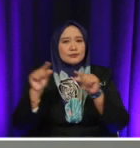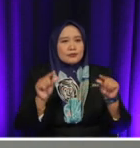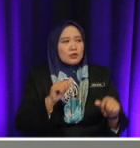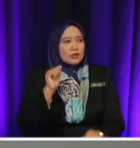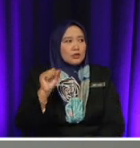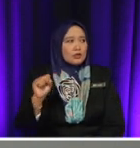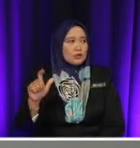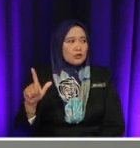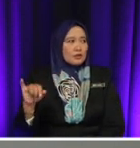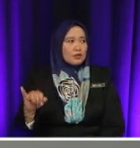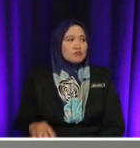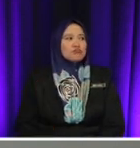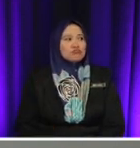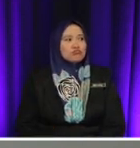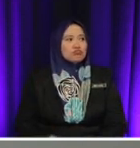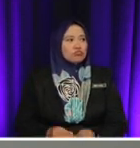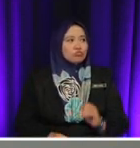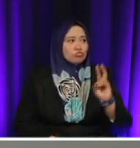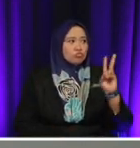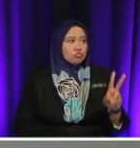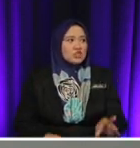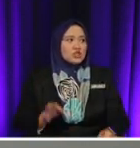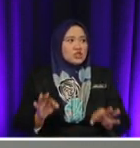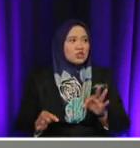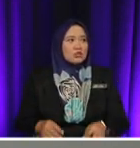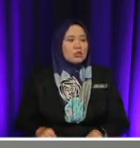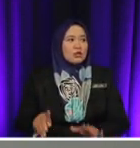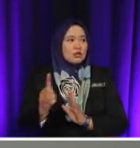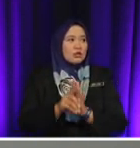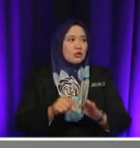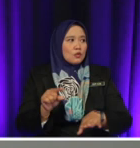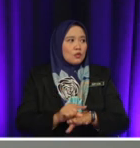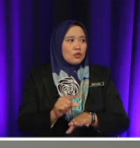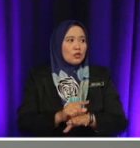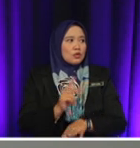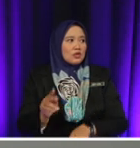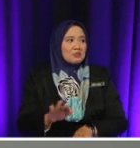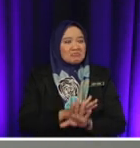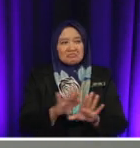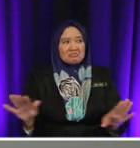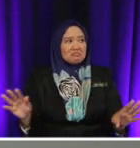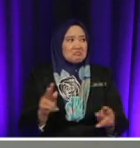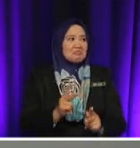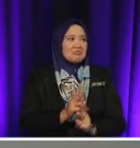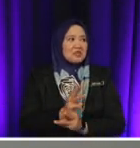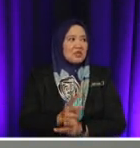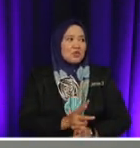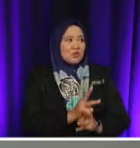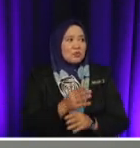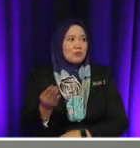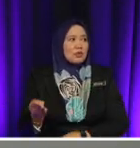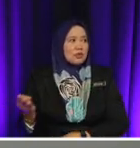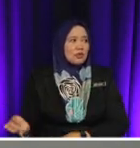habis yalah kita tahu Petroleum arang batu dan G asli tu adalah bahan-bahan semulaadi okey dah diguna